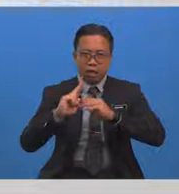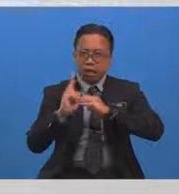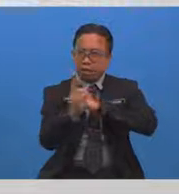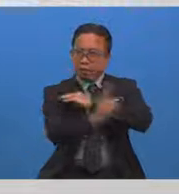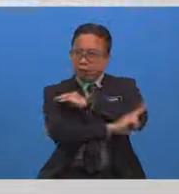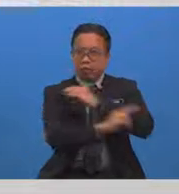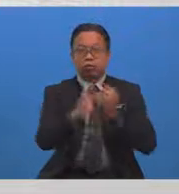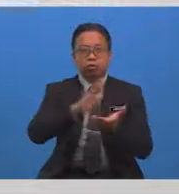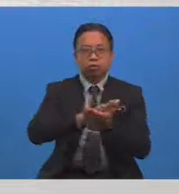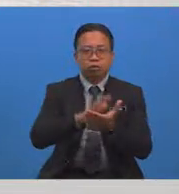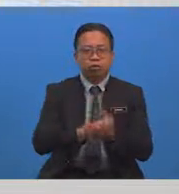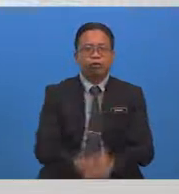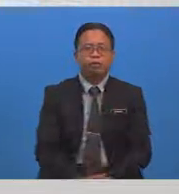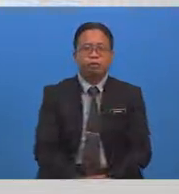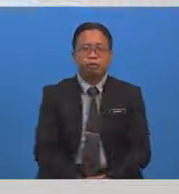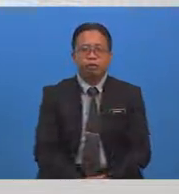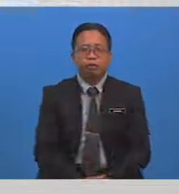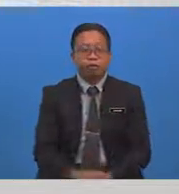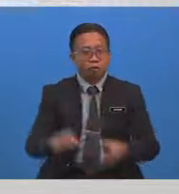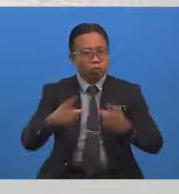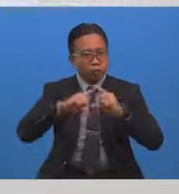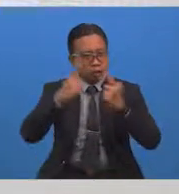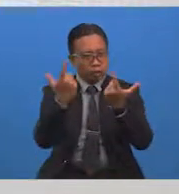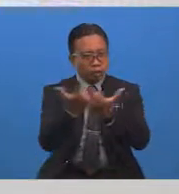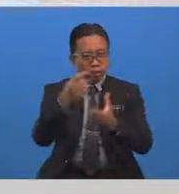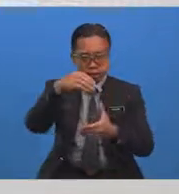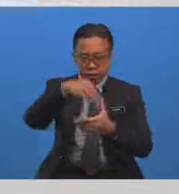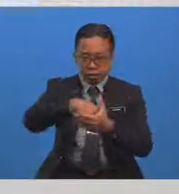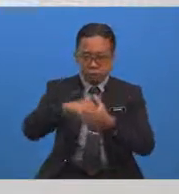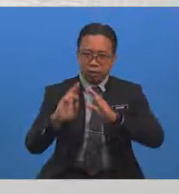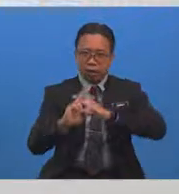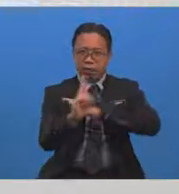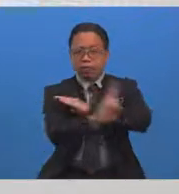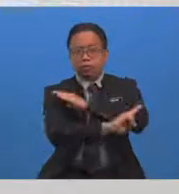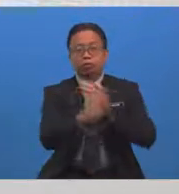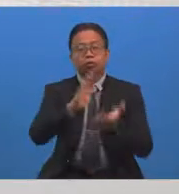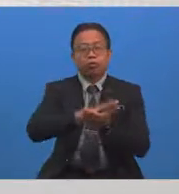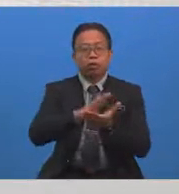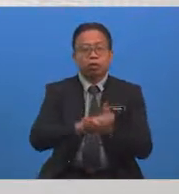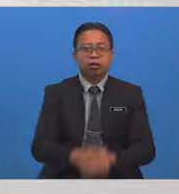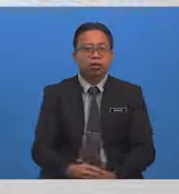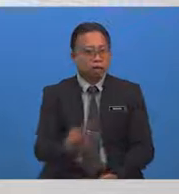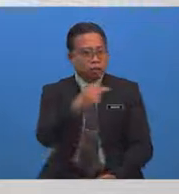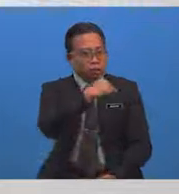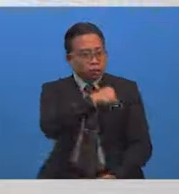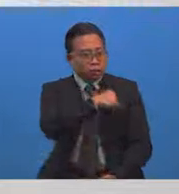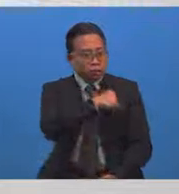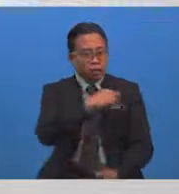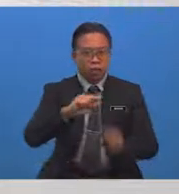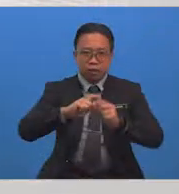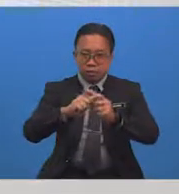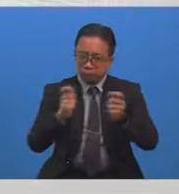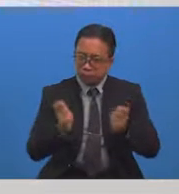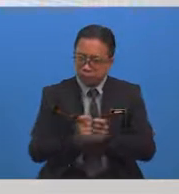membersihkan dan mencerahkan gelas dan kawasan halaman sekolah hasilnya kawasan sekolah Menjadi